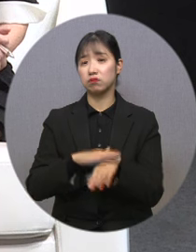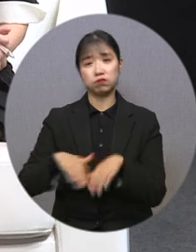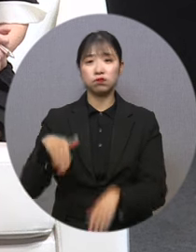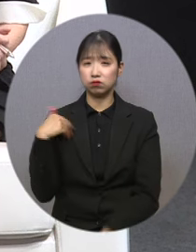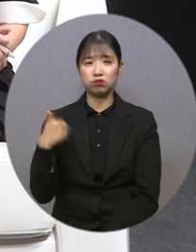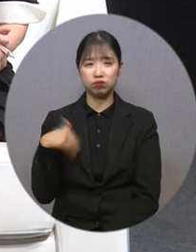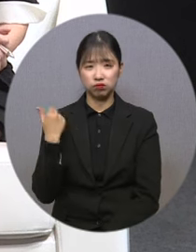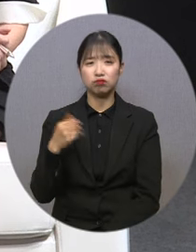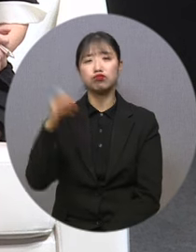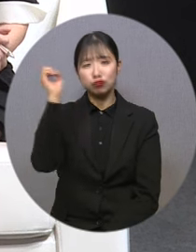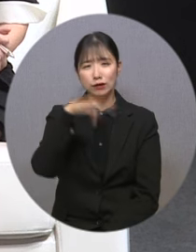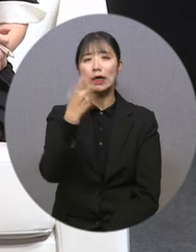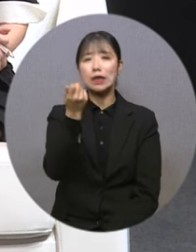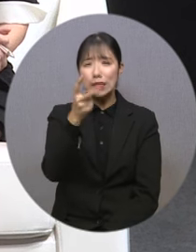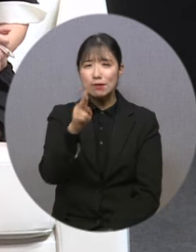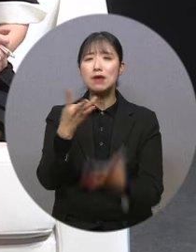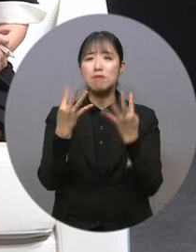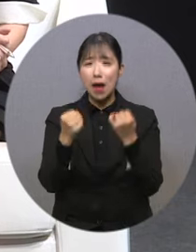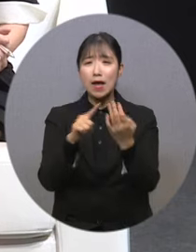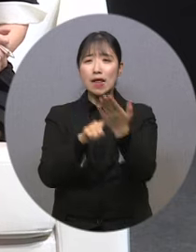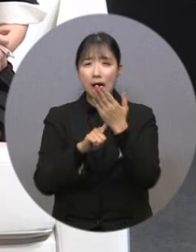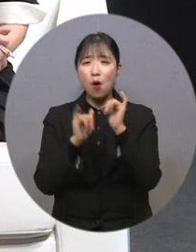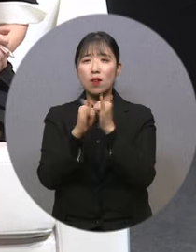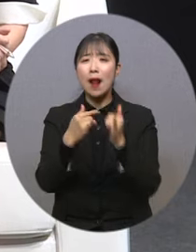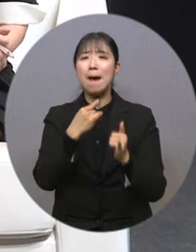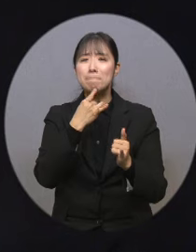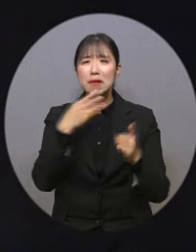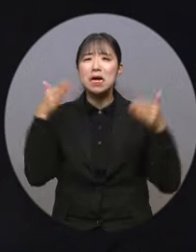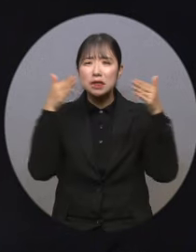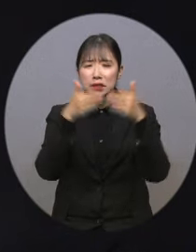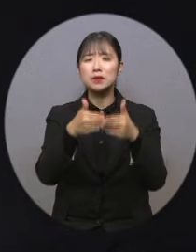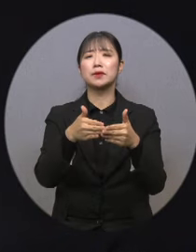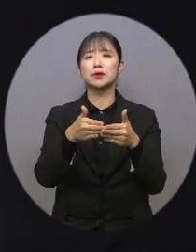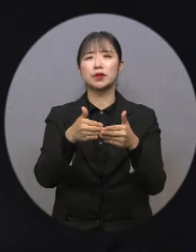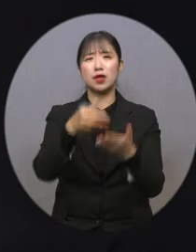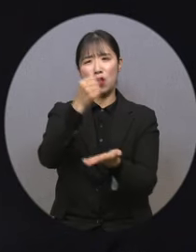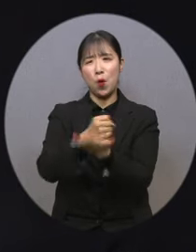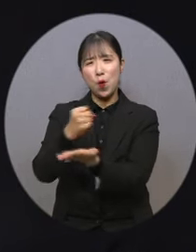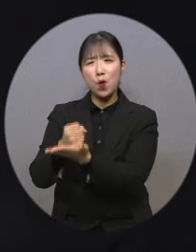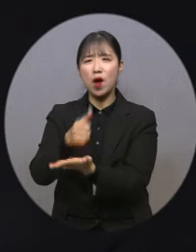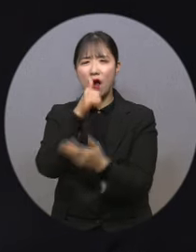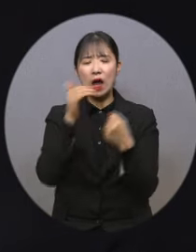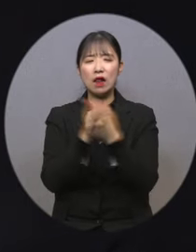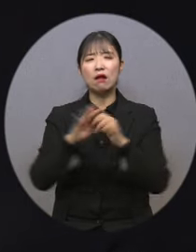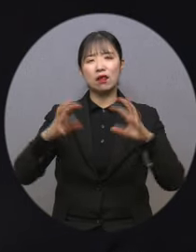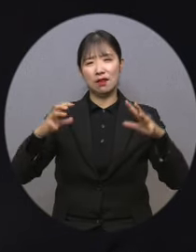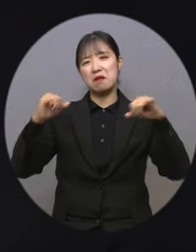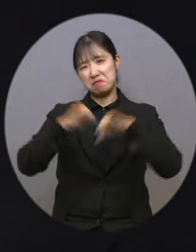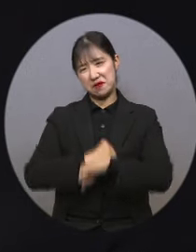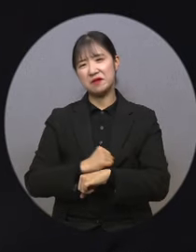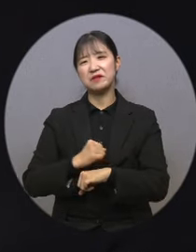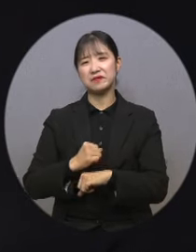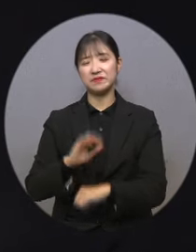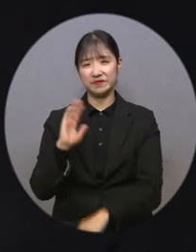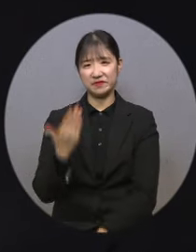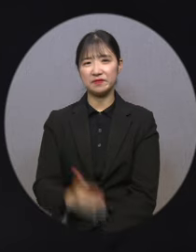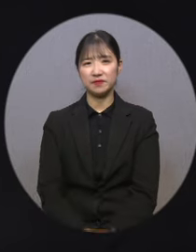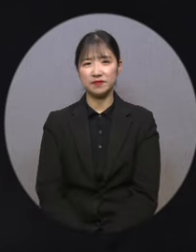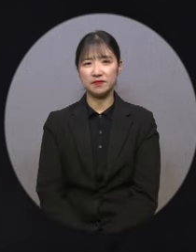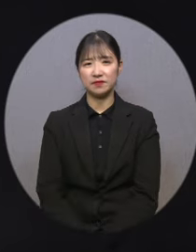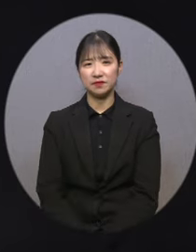그 좀 아니 재미 나오는 사람은 찍어요 그래 나 라는 자꾸 잡고 망해 가는 겁니다 음